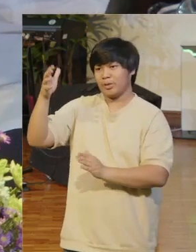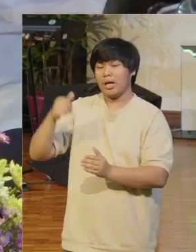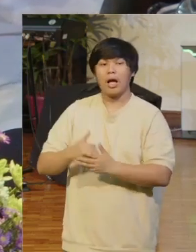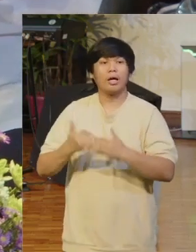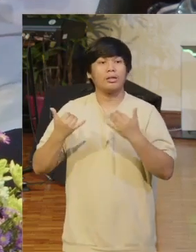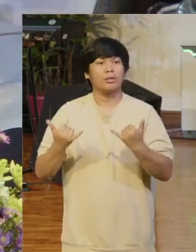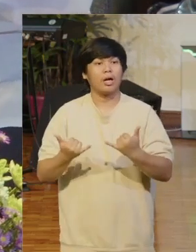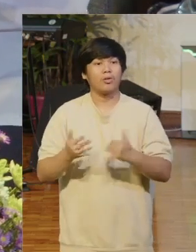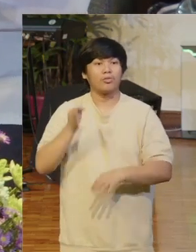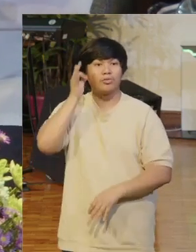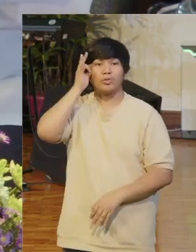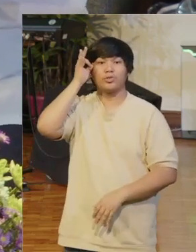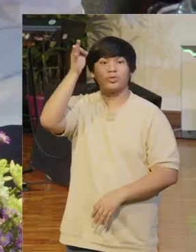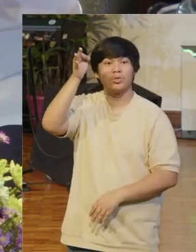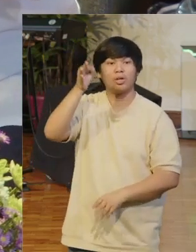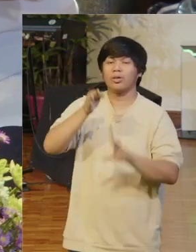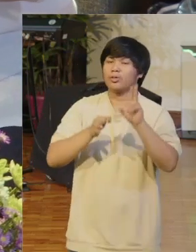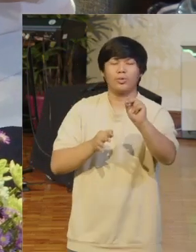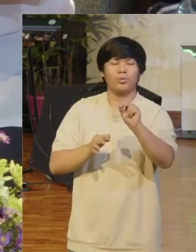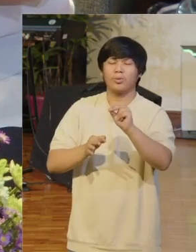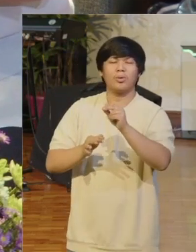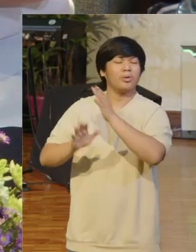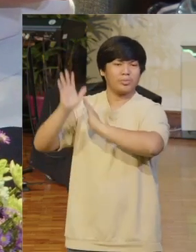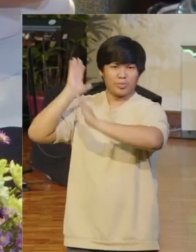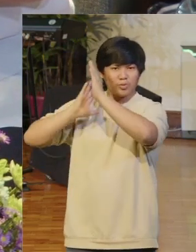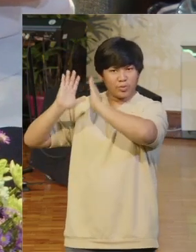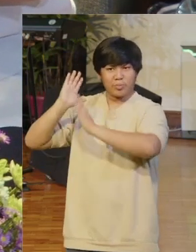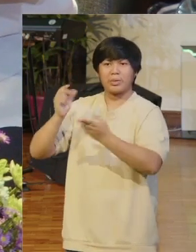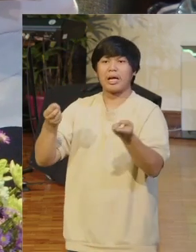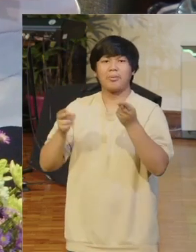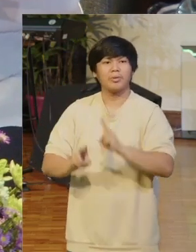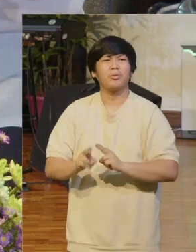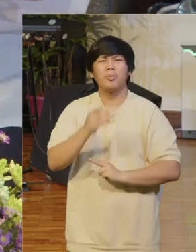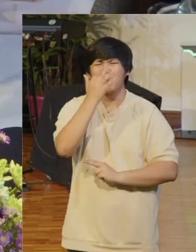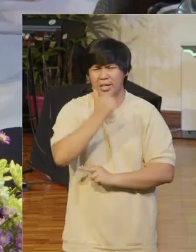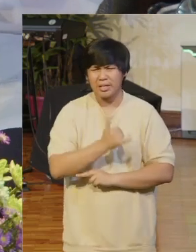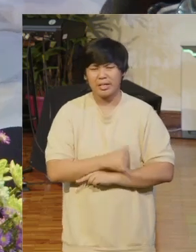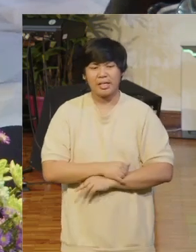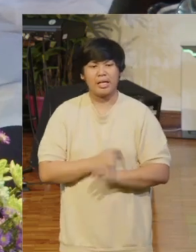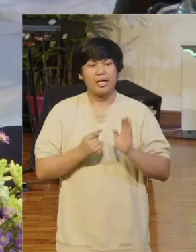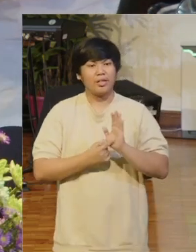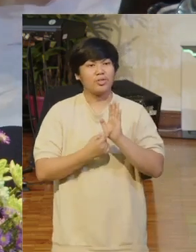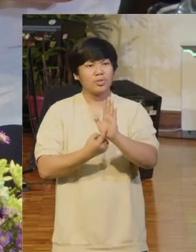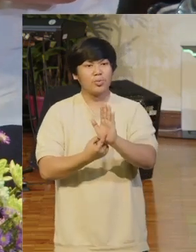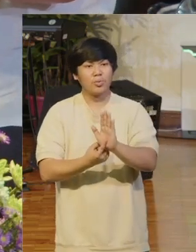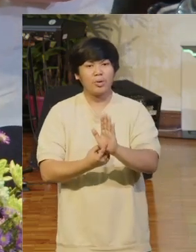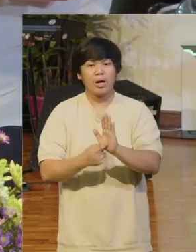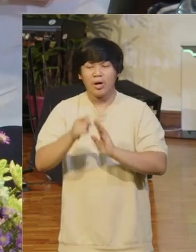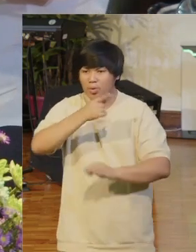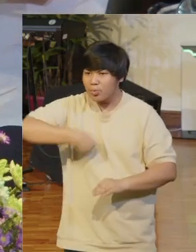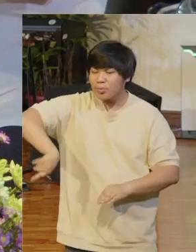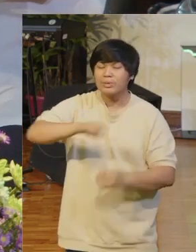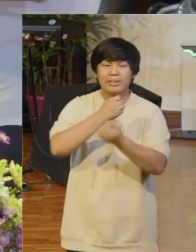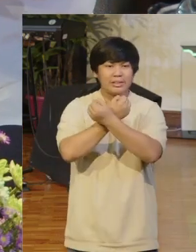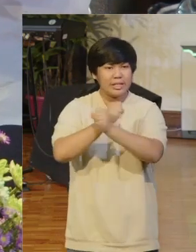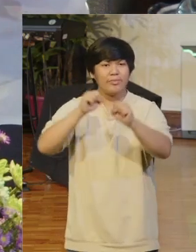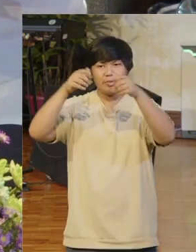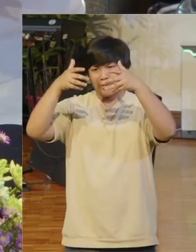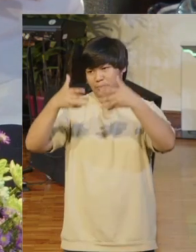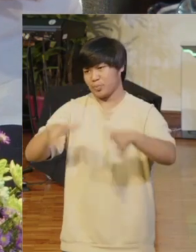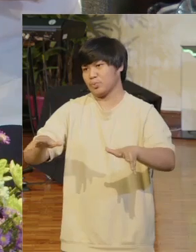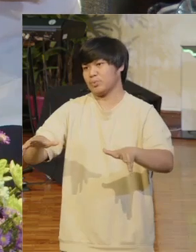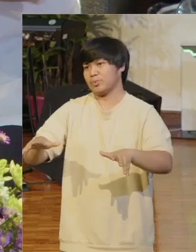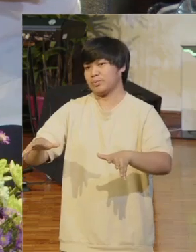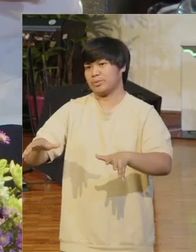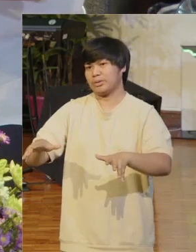Pastor, future tense na yan. Hindi, past tense pa rin po. Bakit? Kasi ligtas na tayo. Ang sabi sa